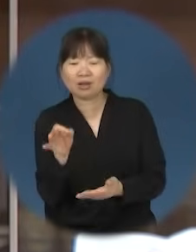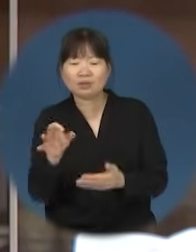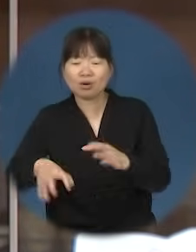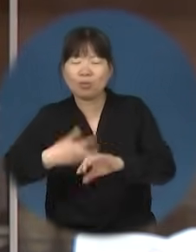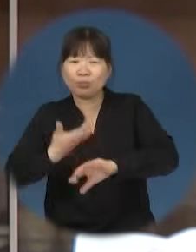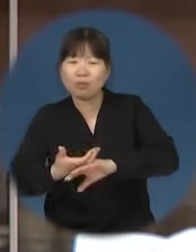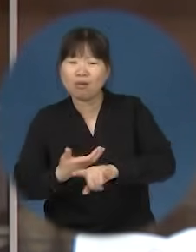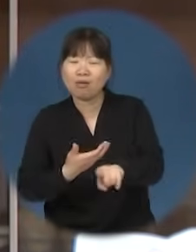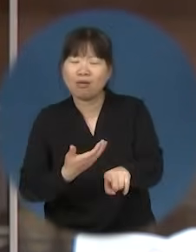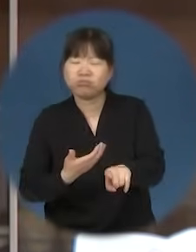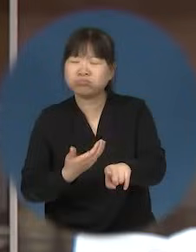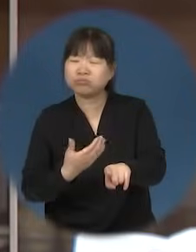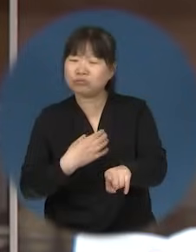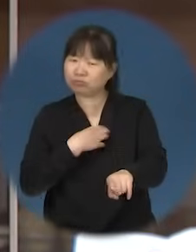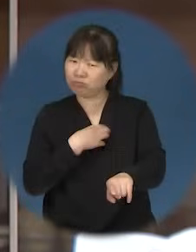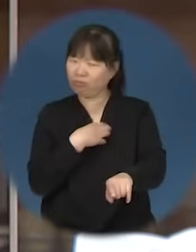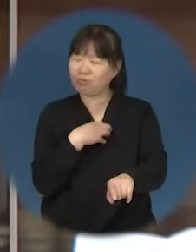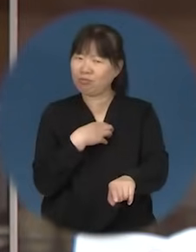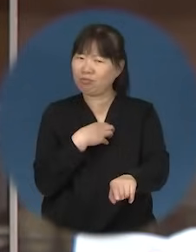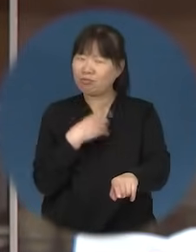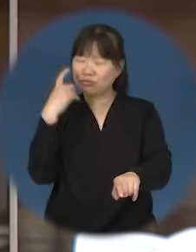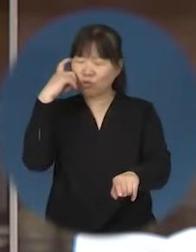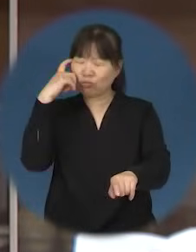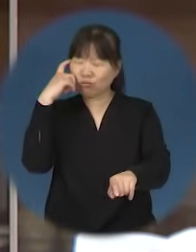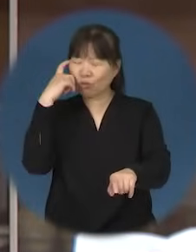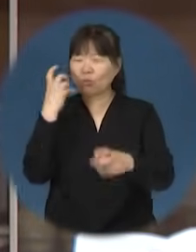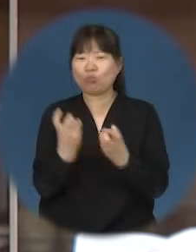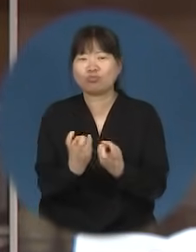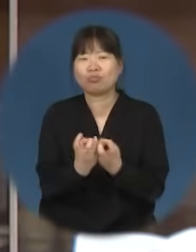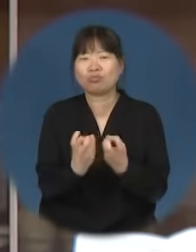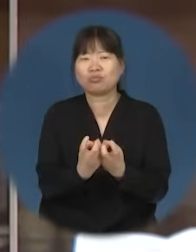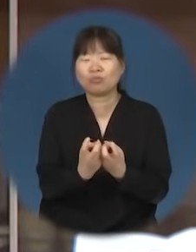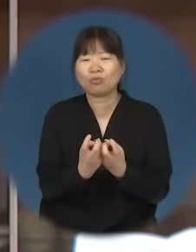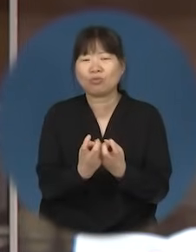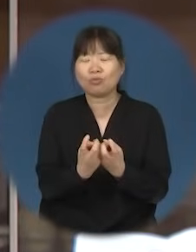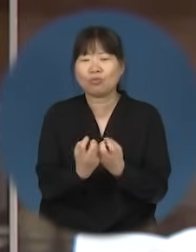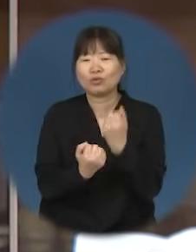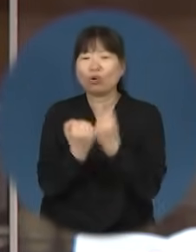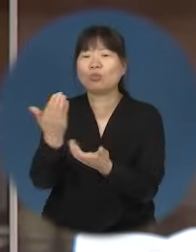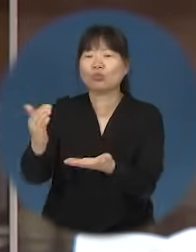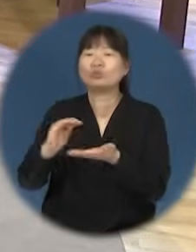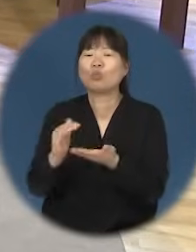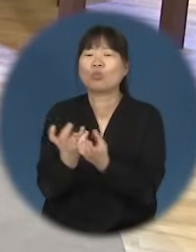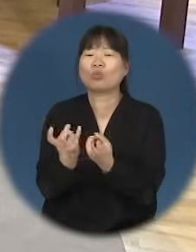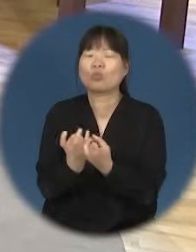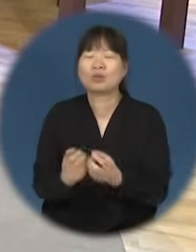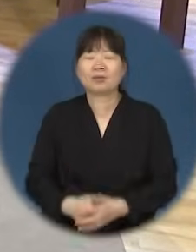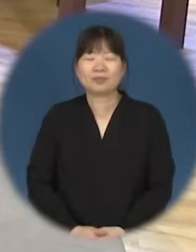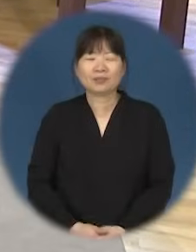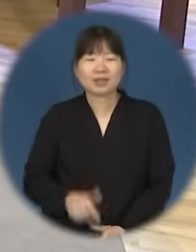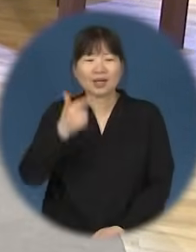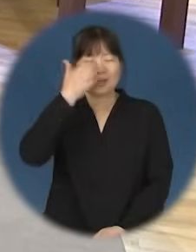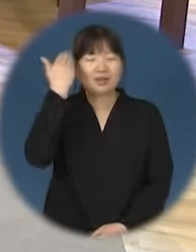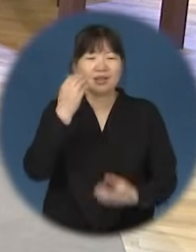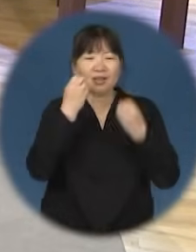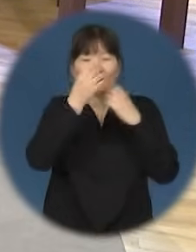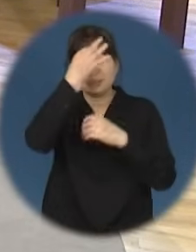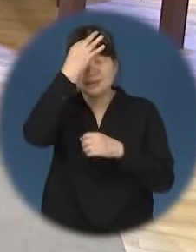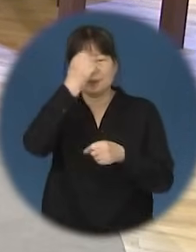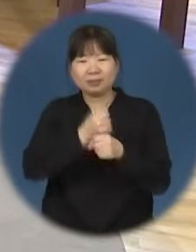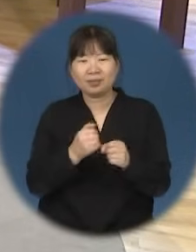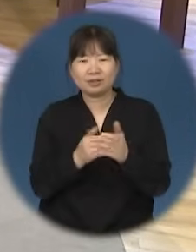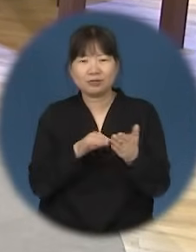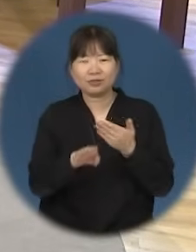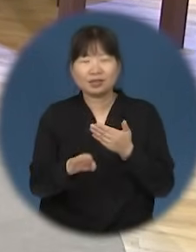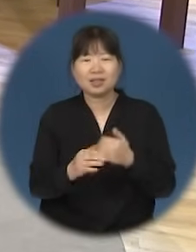혁명 모르긴 몰라도 그거 위험해 이 생각을 안 할 수 없거든요. 예. 그건 어떻게 생각하세요? 그러니까 이제 예전에 이제 새로운 기술이